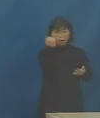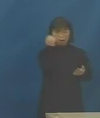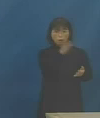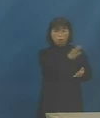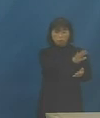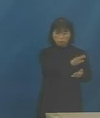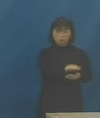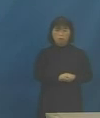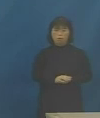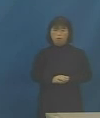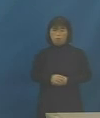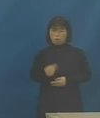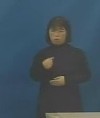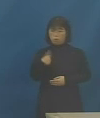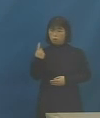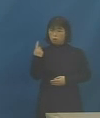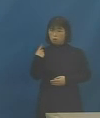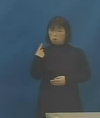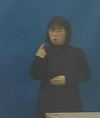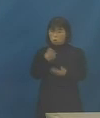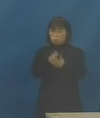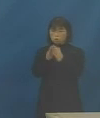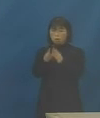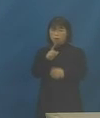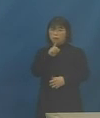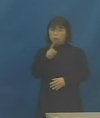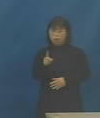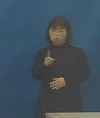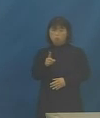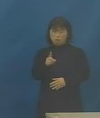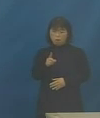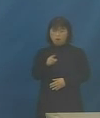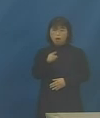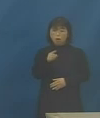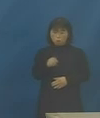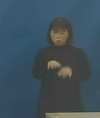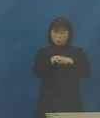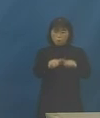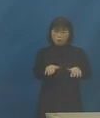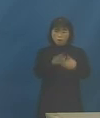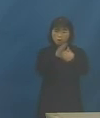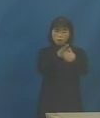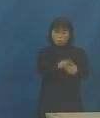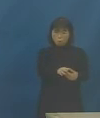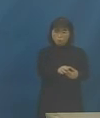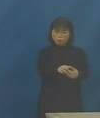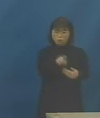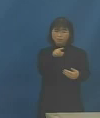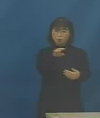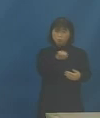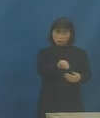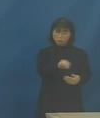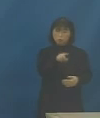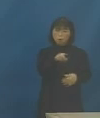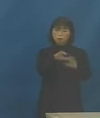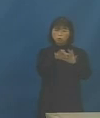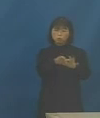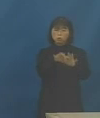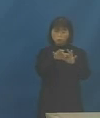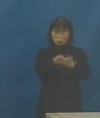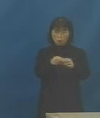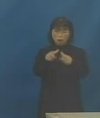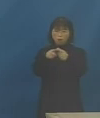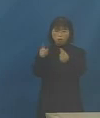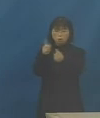会の時も実は申し上げたんですけどマイ防止と充填そっちについては a マークにのあの